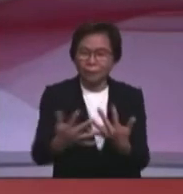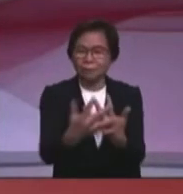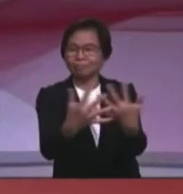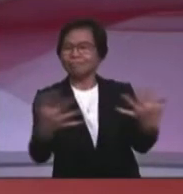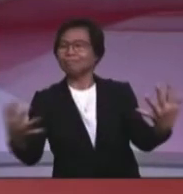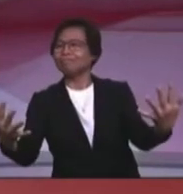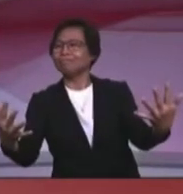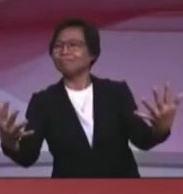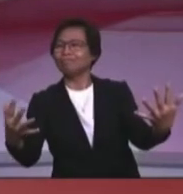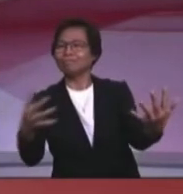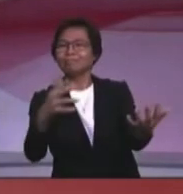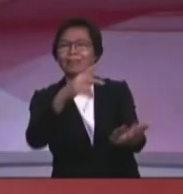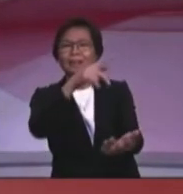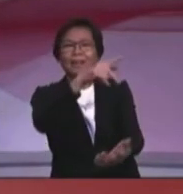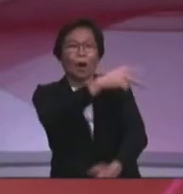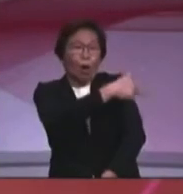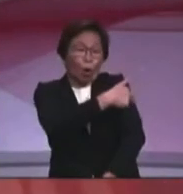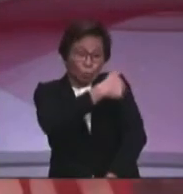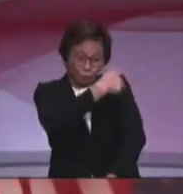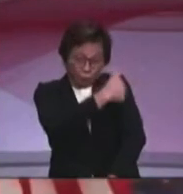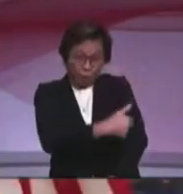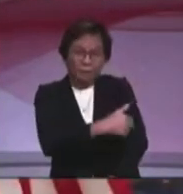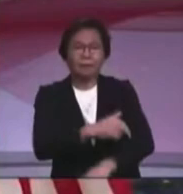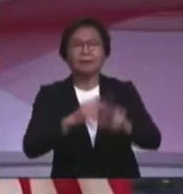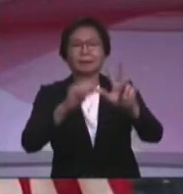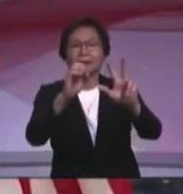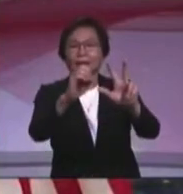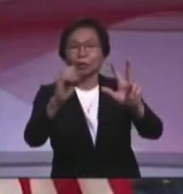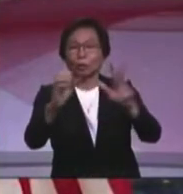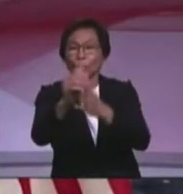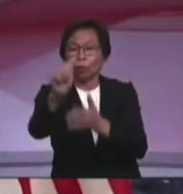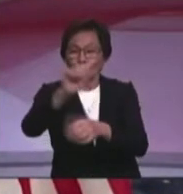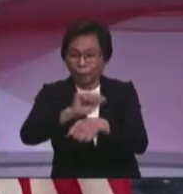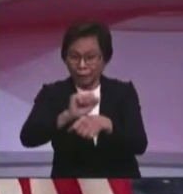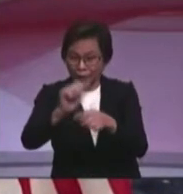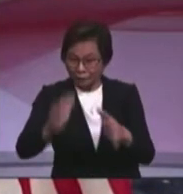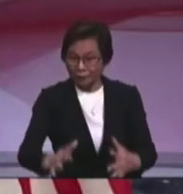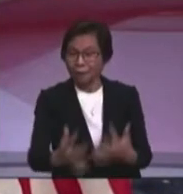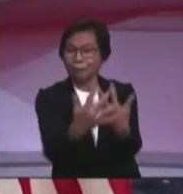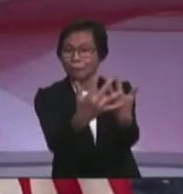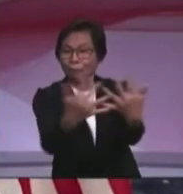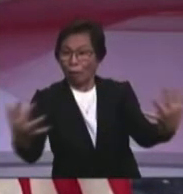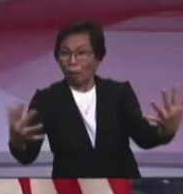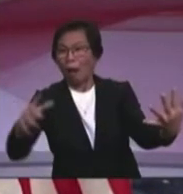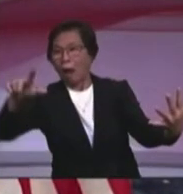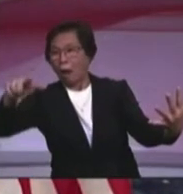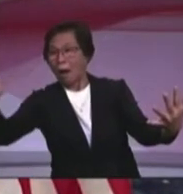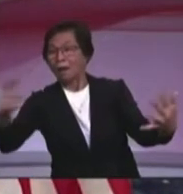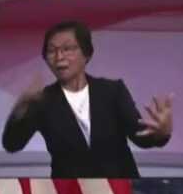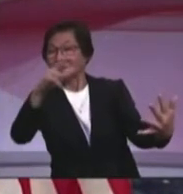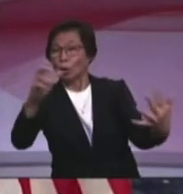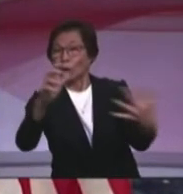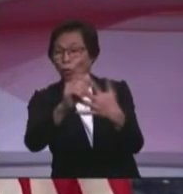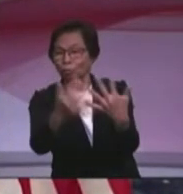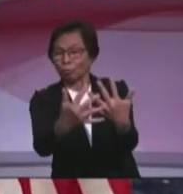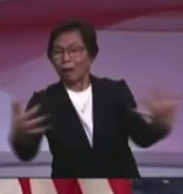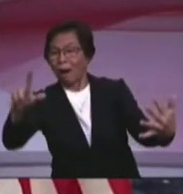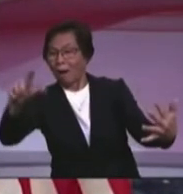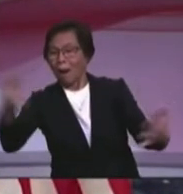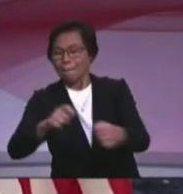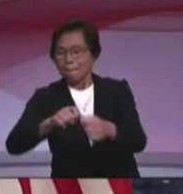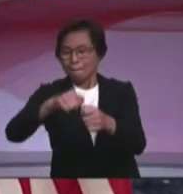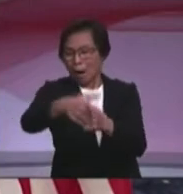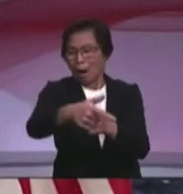kesehatan dan 300 Ringgit kepada petugas barisan hadapan yang lain akan mulai